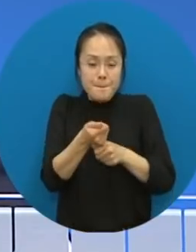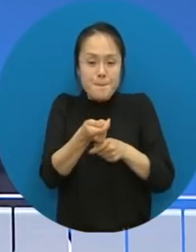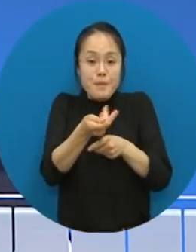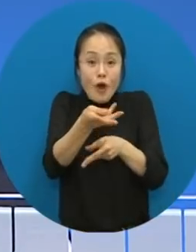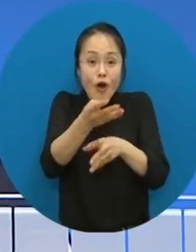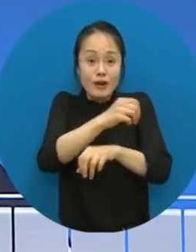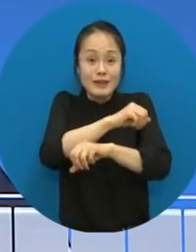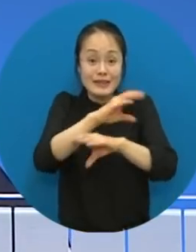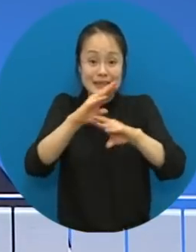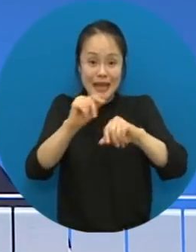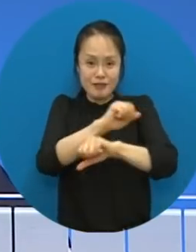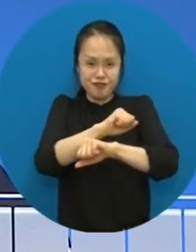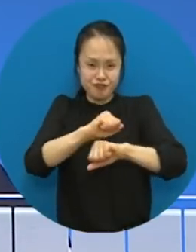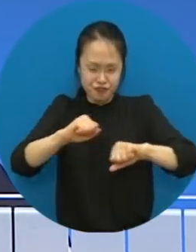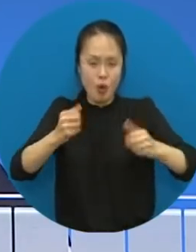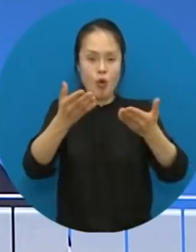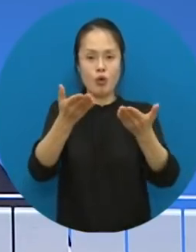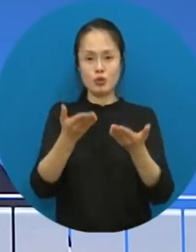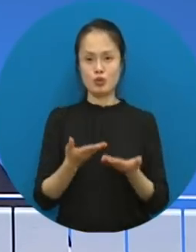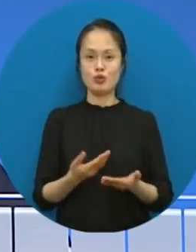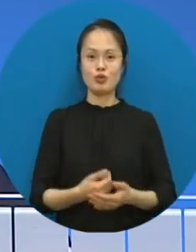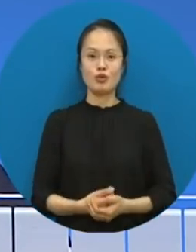할렐루야.